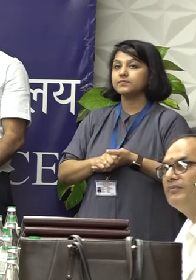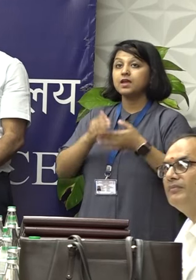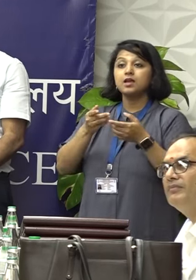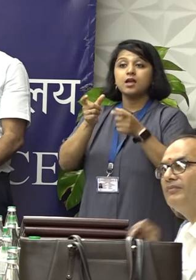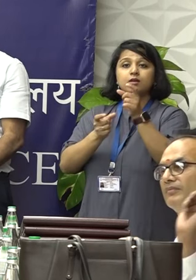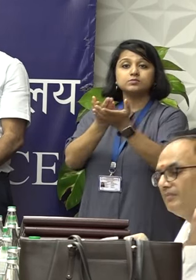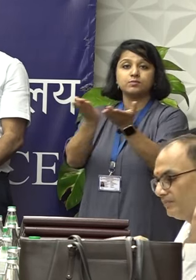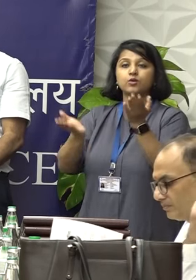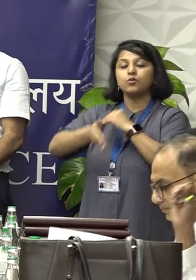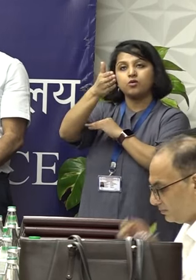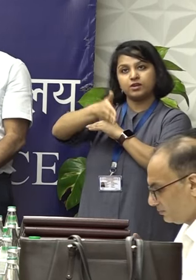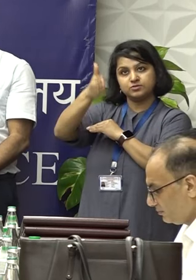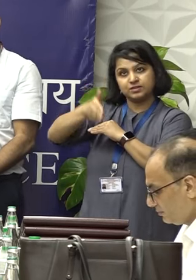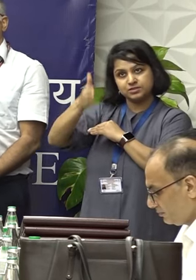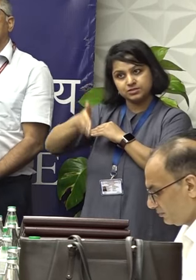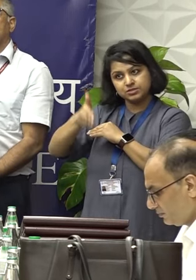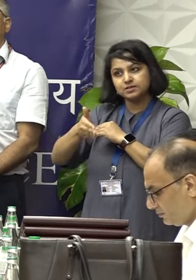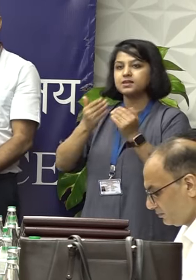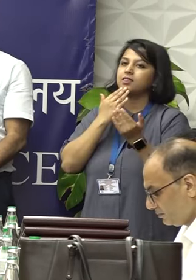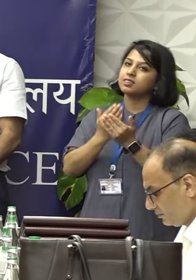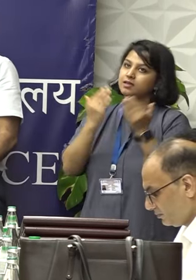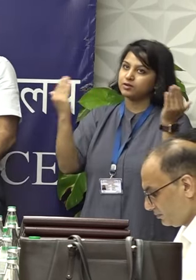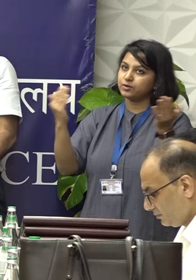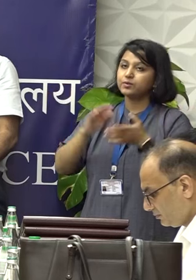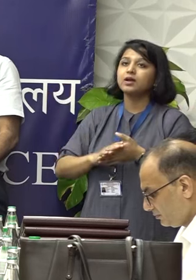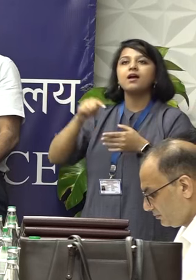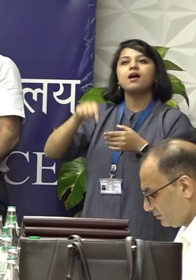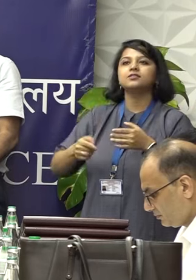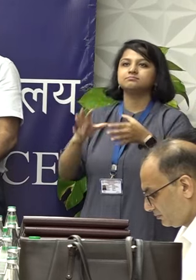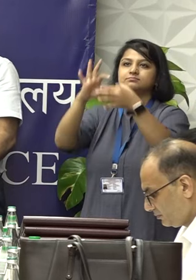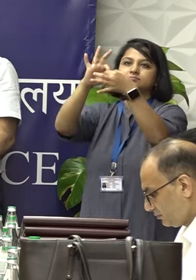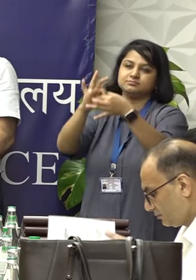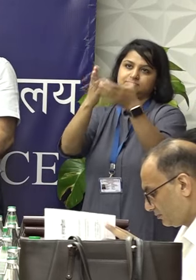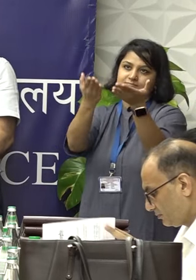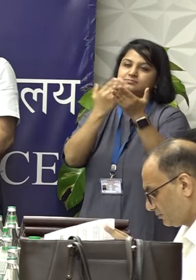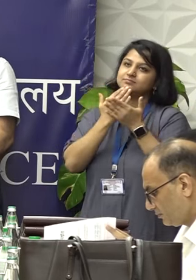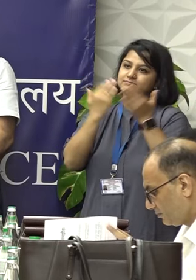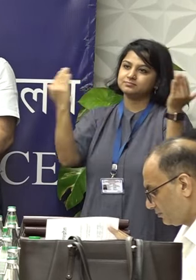आप सभी को बहुत बहुत बधाई एवं आभार आज यहाँ जुड़ने के लिए।